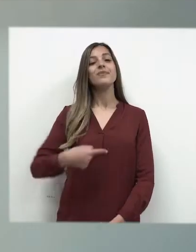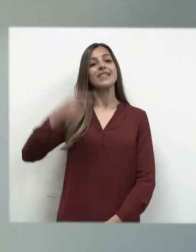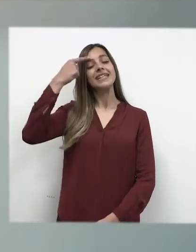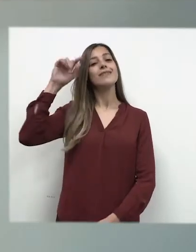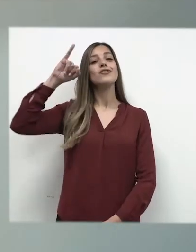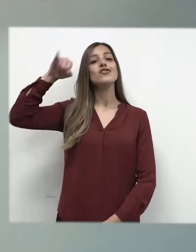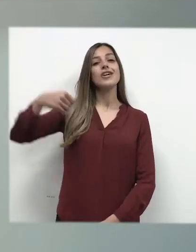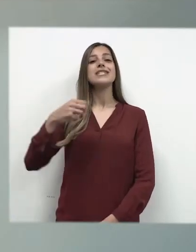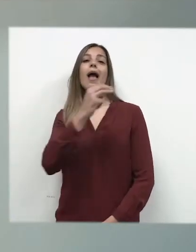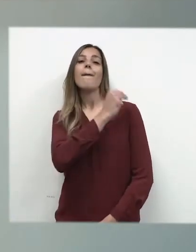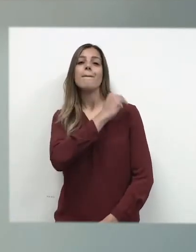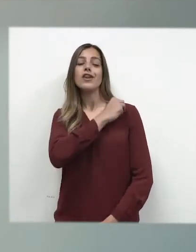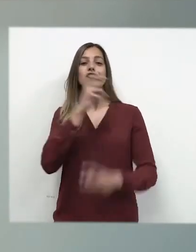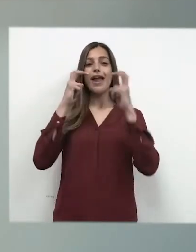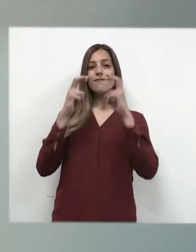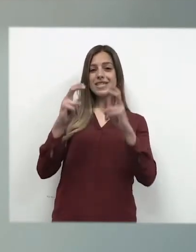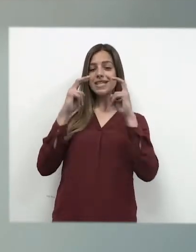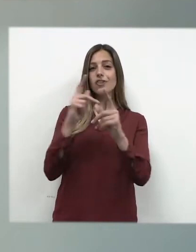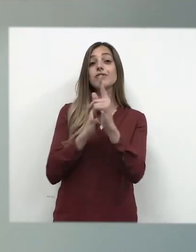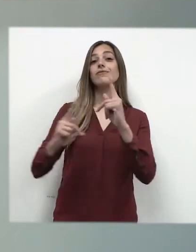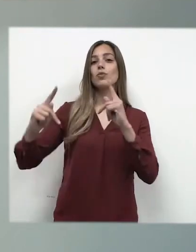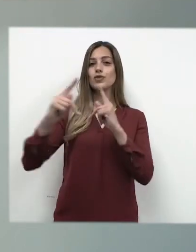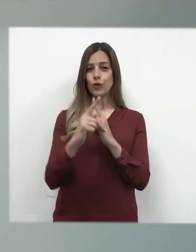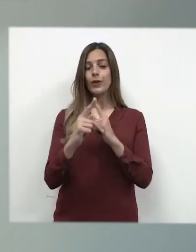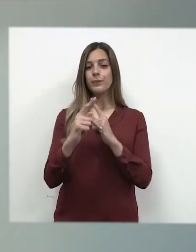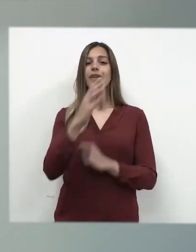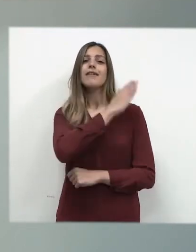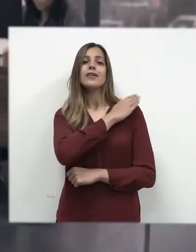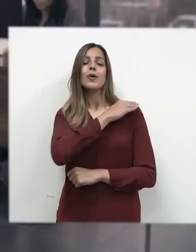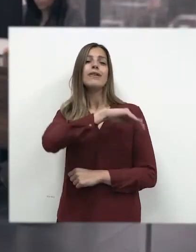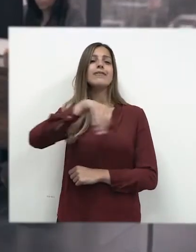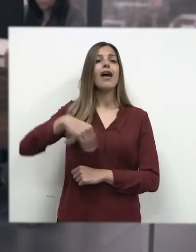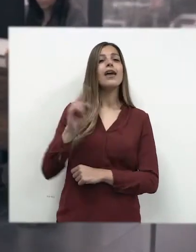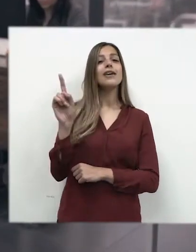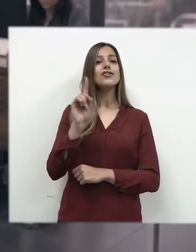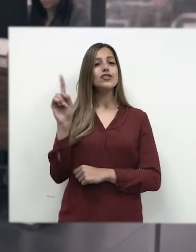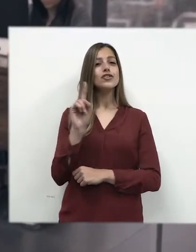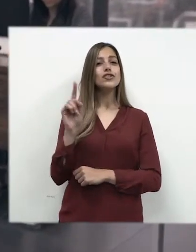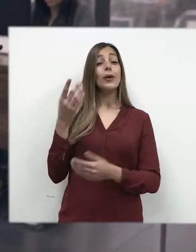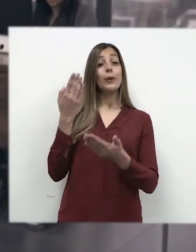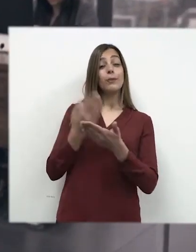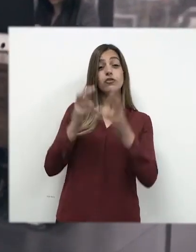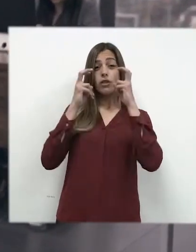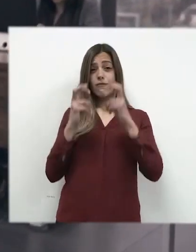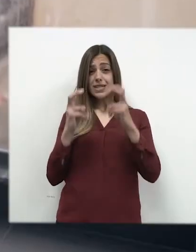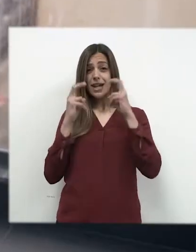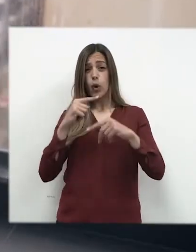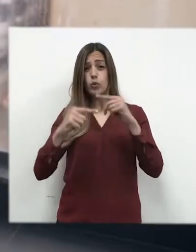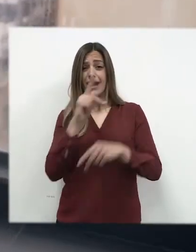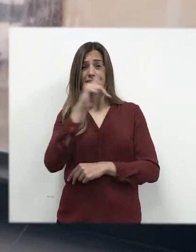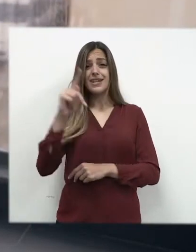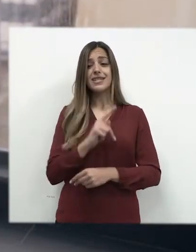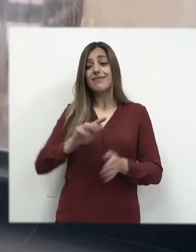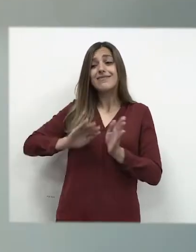Jina Jessica, l-Investigations Manager fiħdan il-kommissjoni l-Ir-Wort tal-Investigation Unit u għali j-investiga